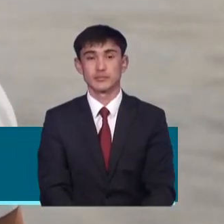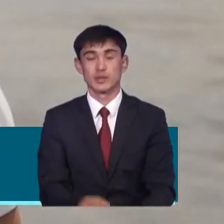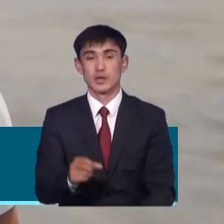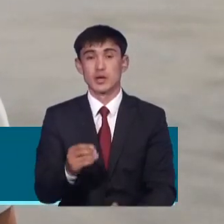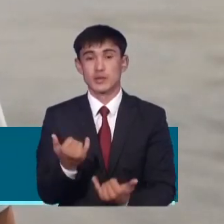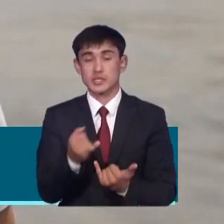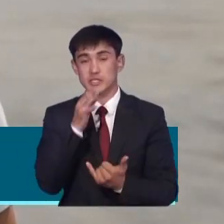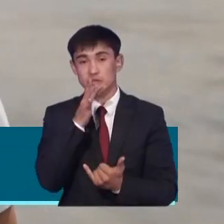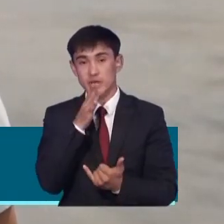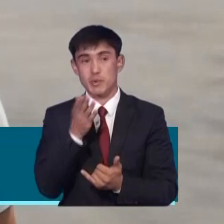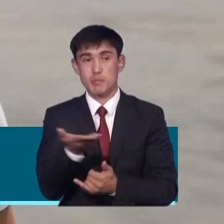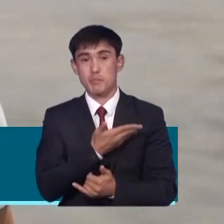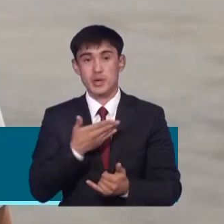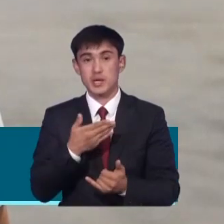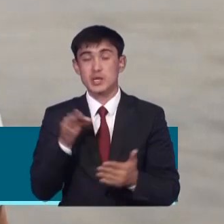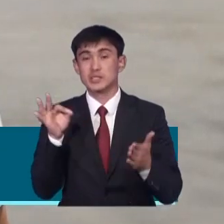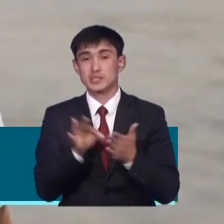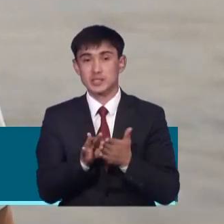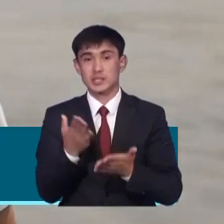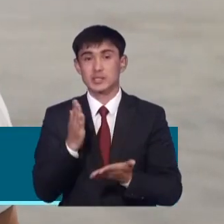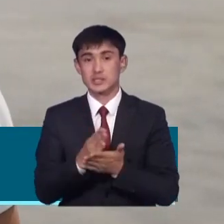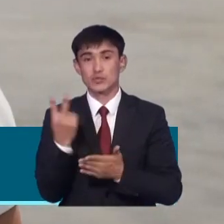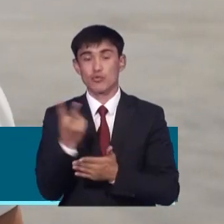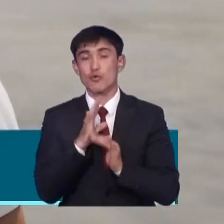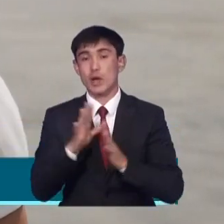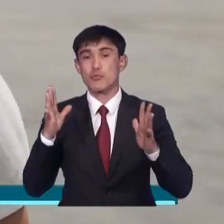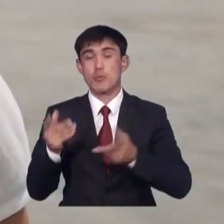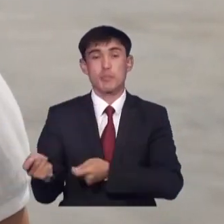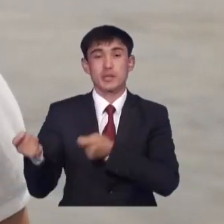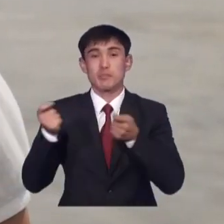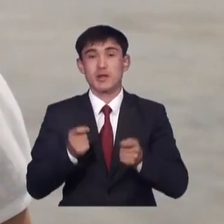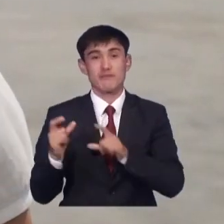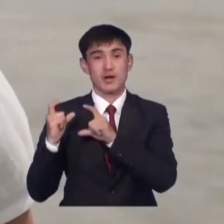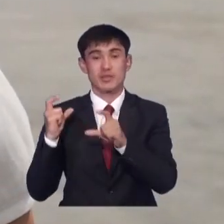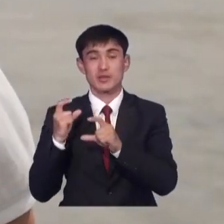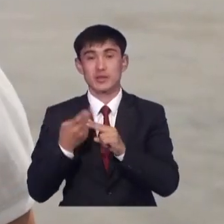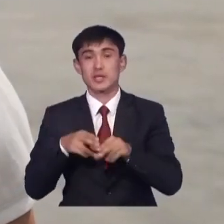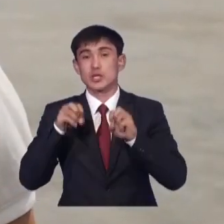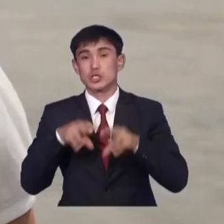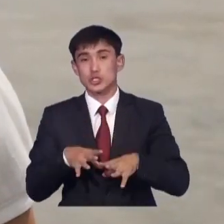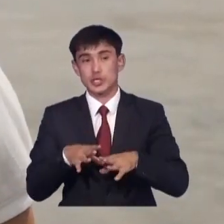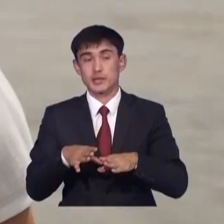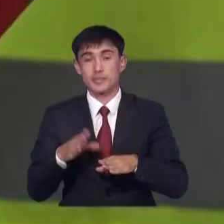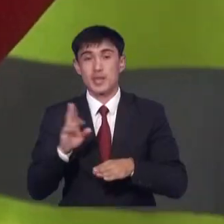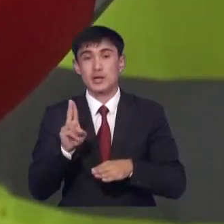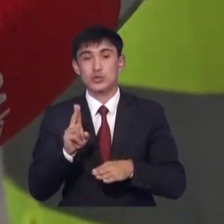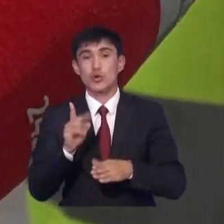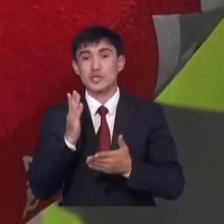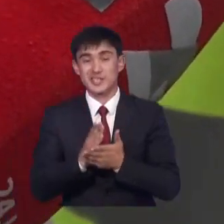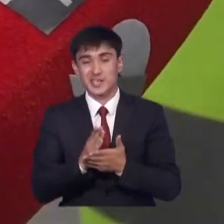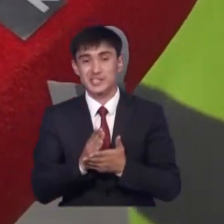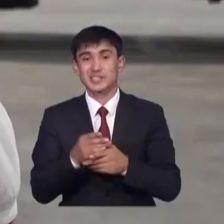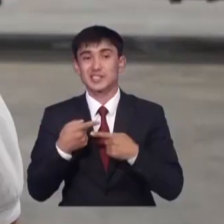В настоящее время мы ставим перед собой цель удвоить объем принимаемых контейнеров. Это решение обосновано тем, что